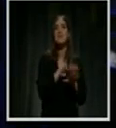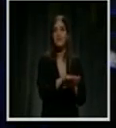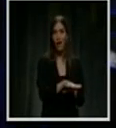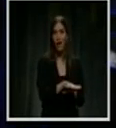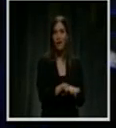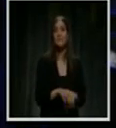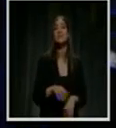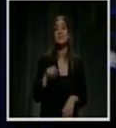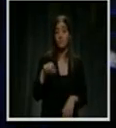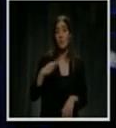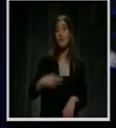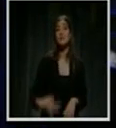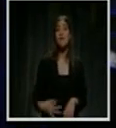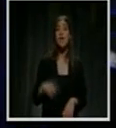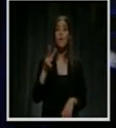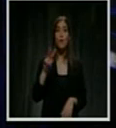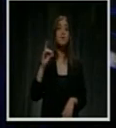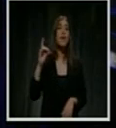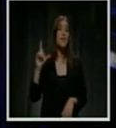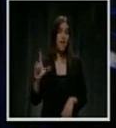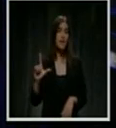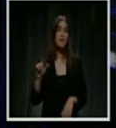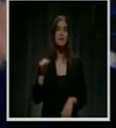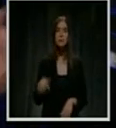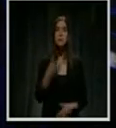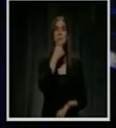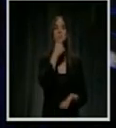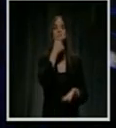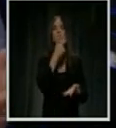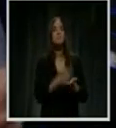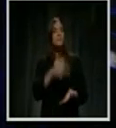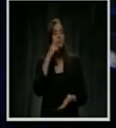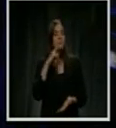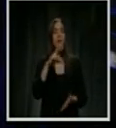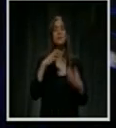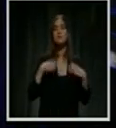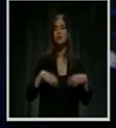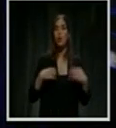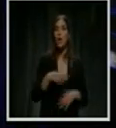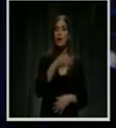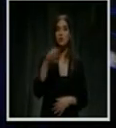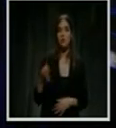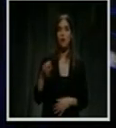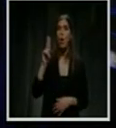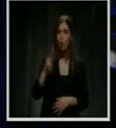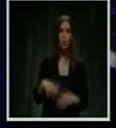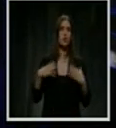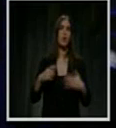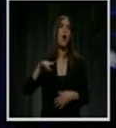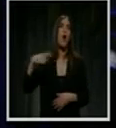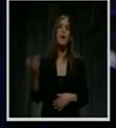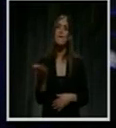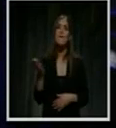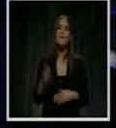وكانت مرافلياتا بالجمل تاع سكولا لرنا شلنا نعملوا نسميو كل سكولا تاع المسيدة فوس ديفيرس يجيفيري دي الميزانفورماسيوني سو